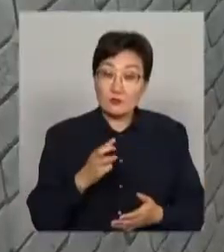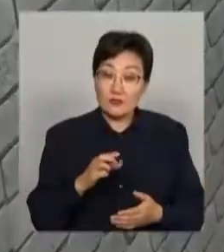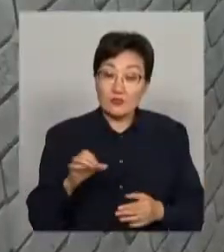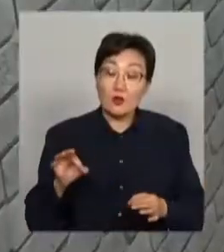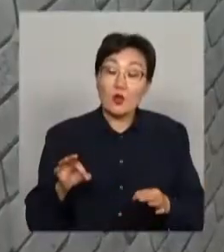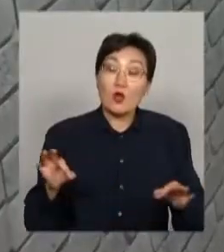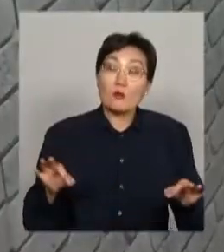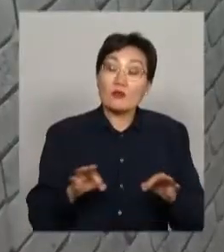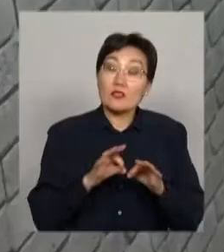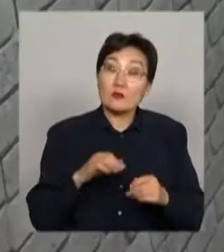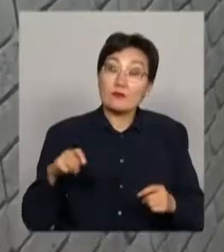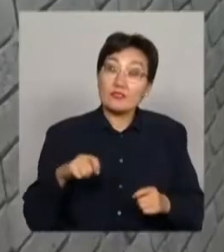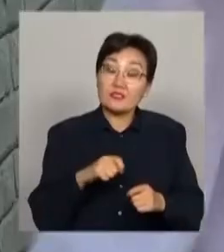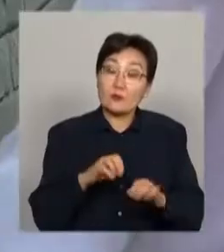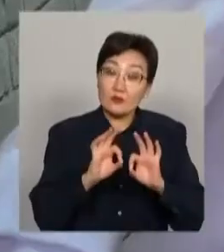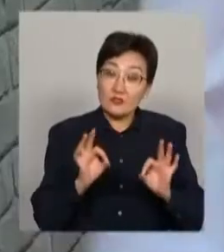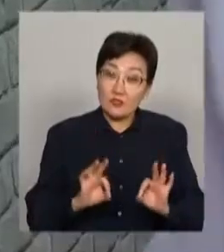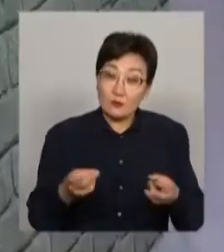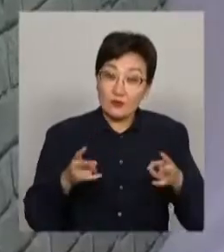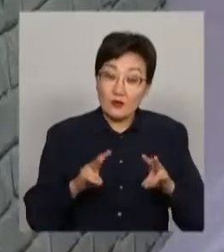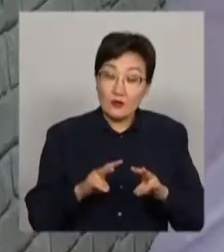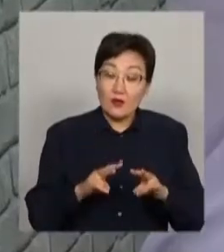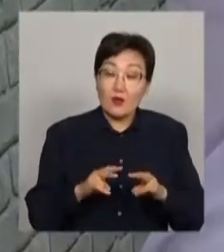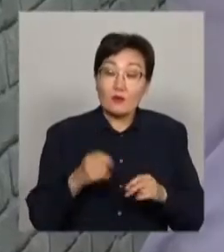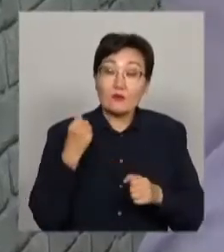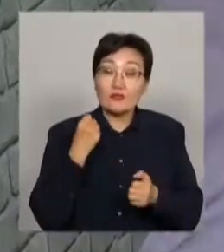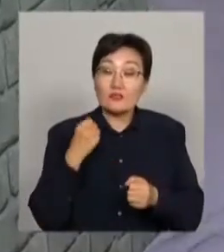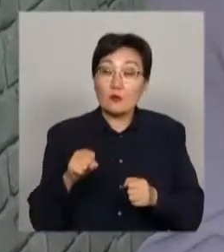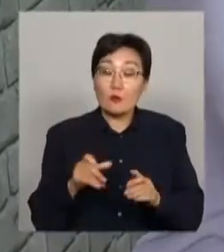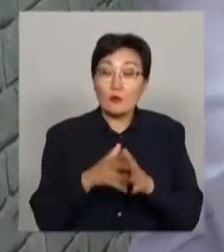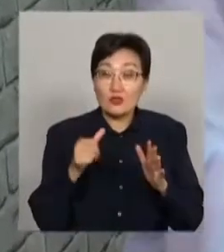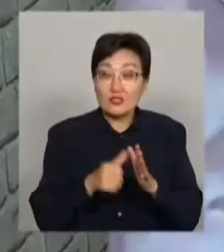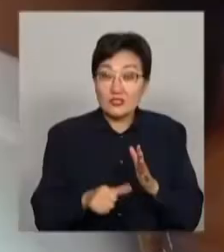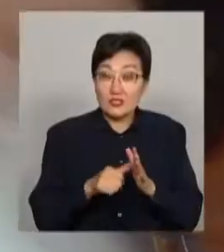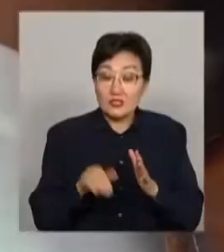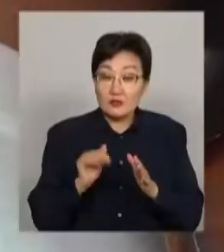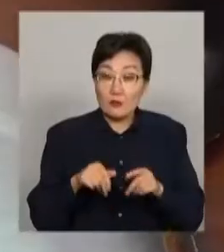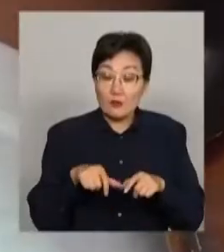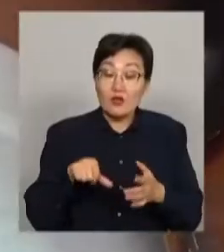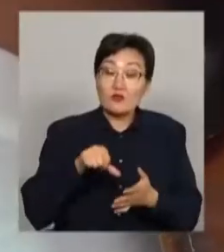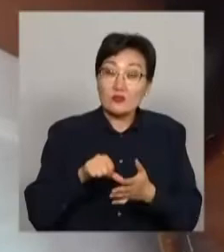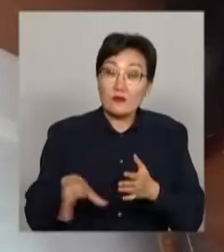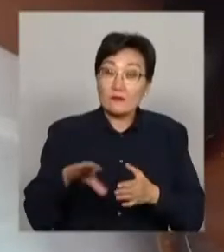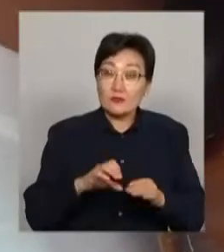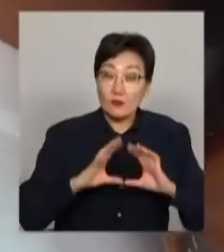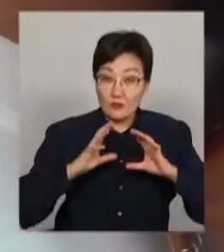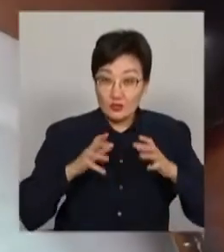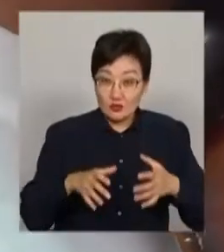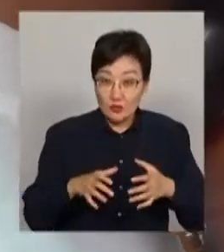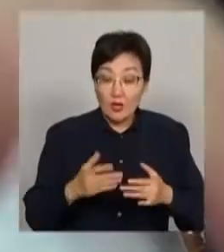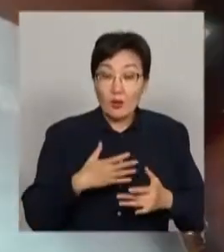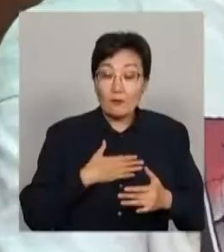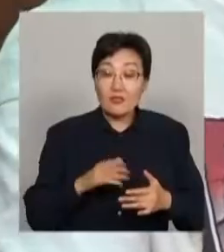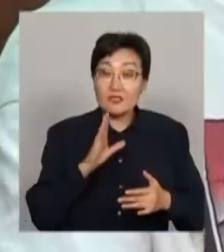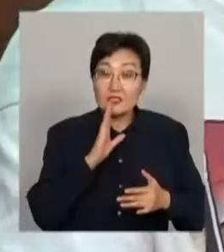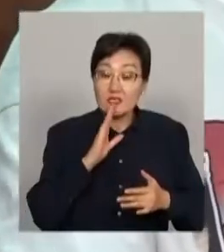вокальном и инструментальном искусстве, оставив позади больше 6000 конкурсантов со всех уголков мира. Тем самым наша